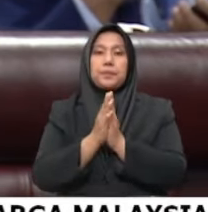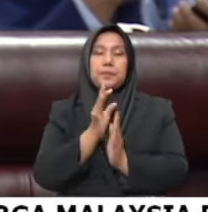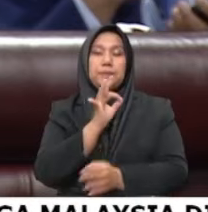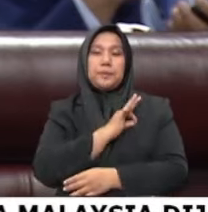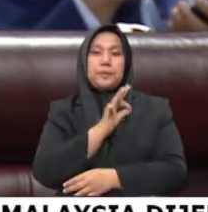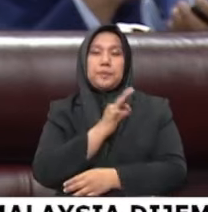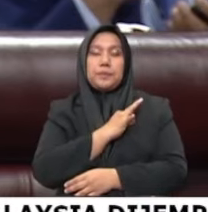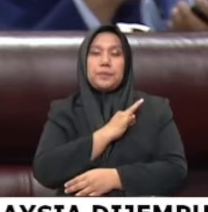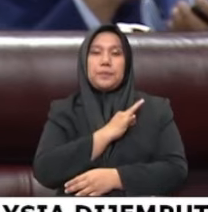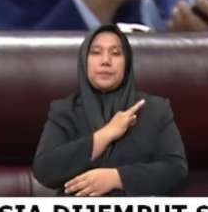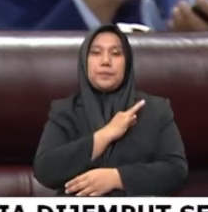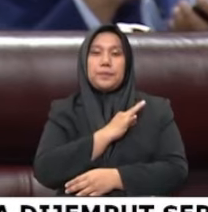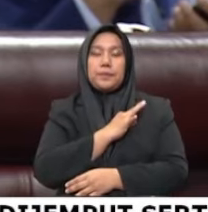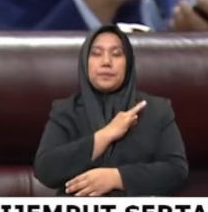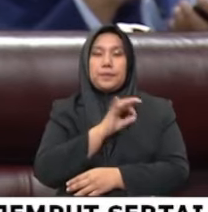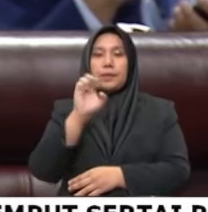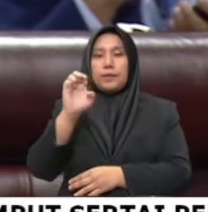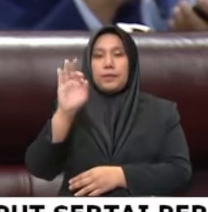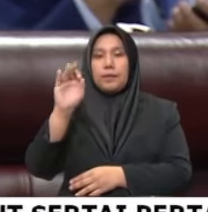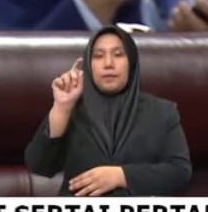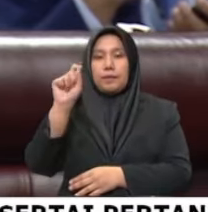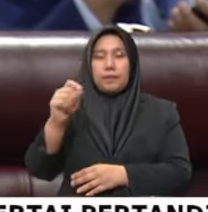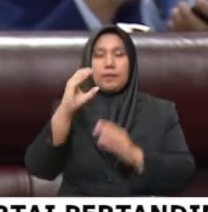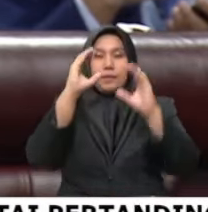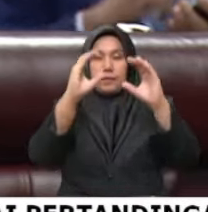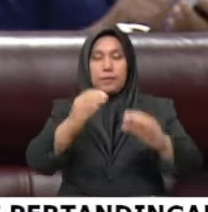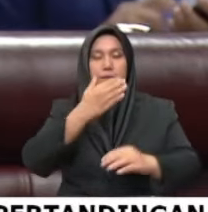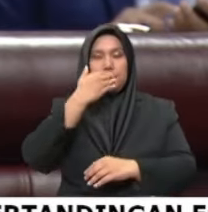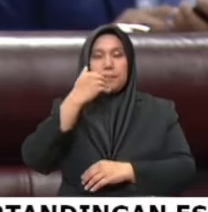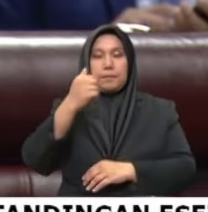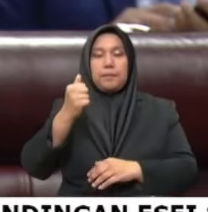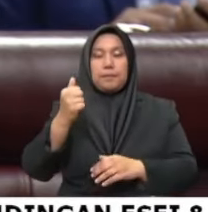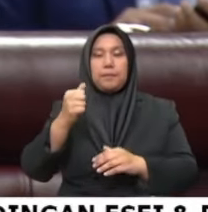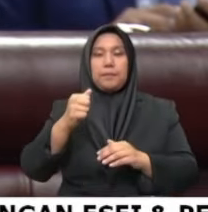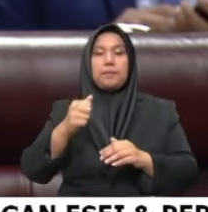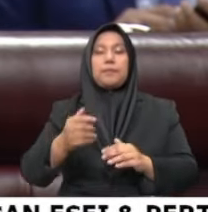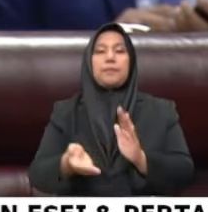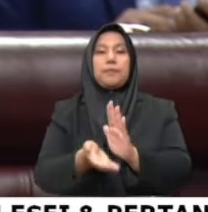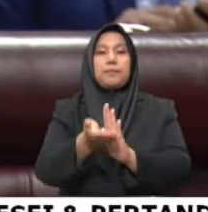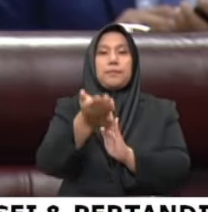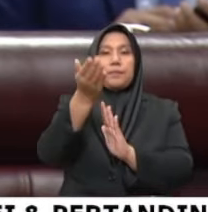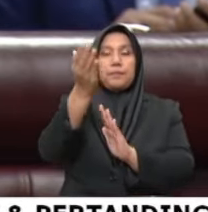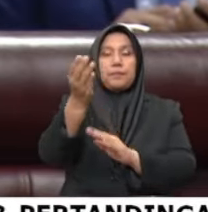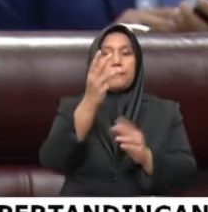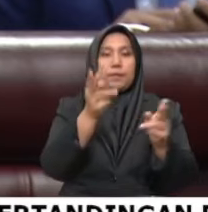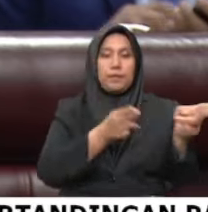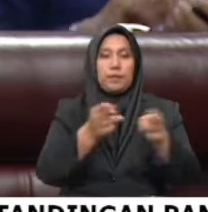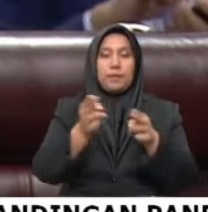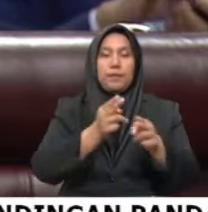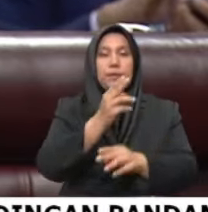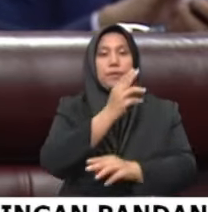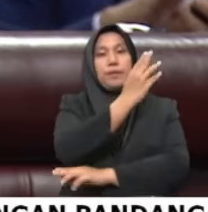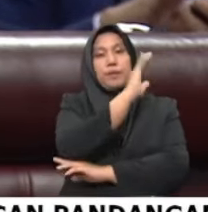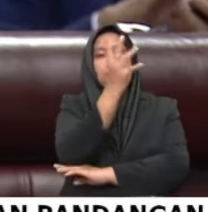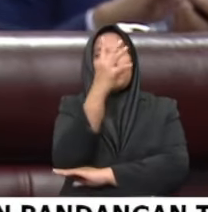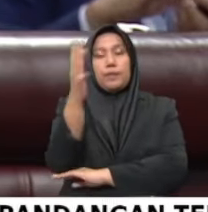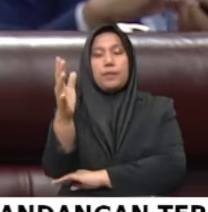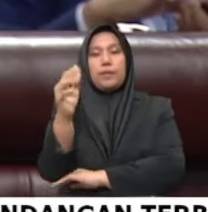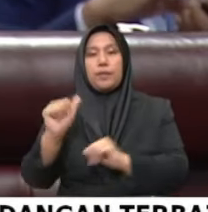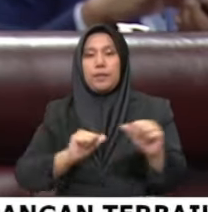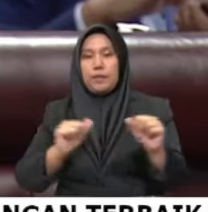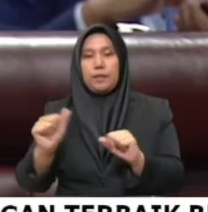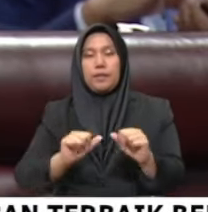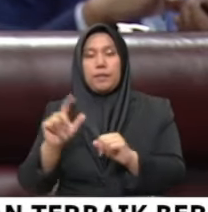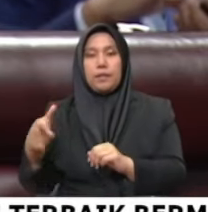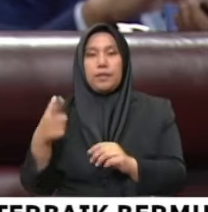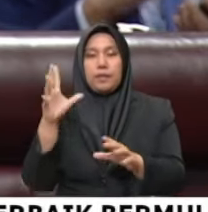memanfaatkan insentif kewangan EFT secara optimum bagi meningkatkan pengurusan kawasan hutan dan aktiviti konservasi lain sebagaimana